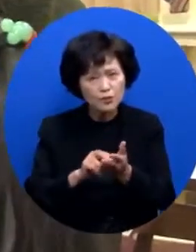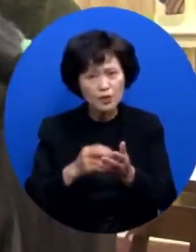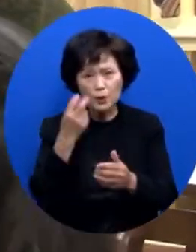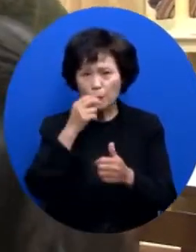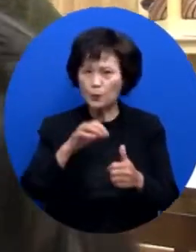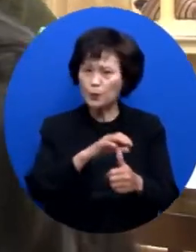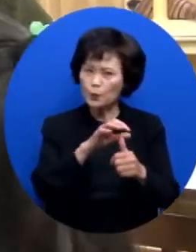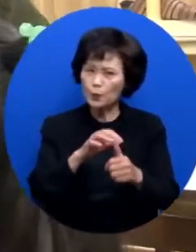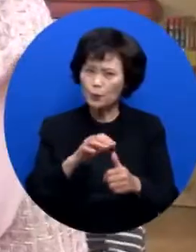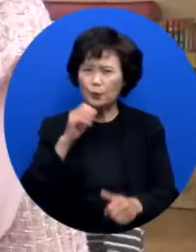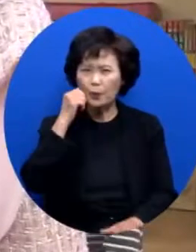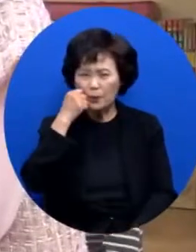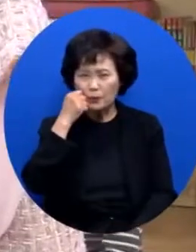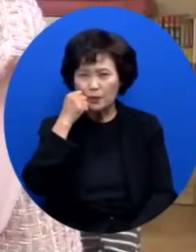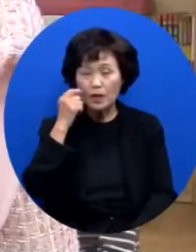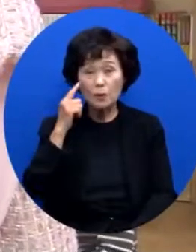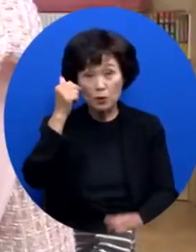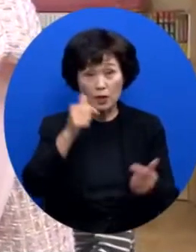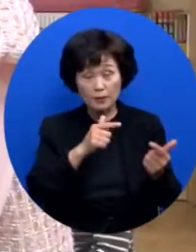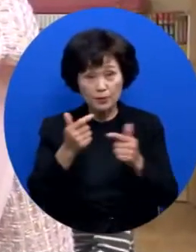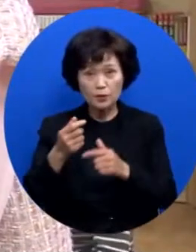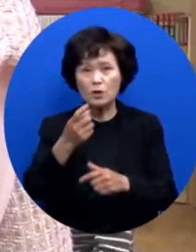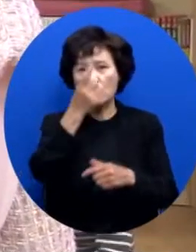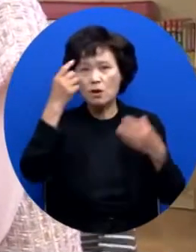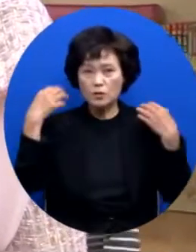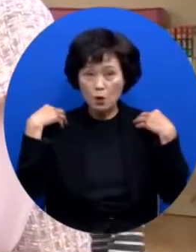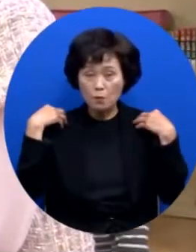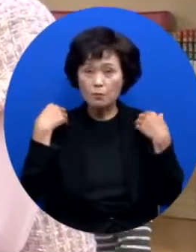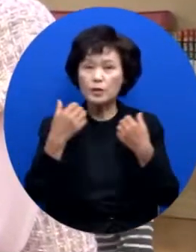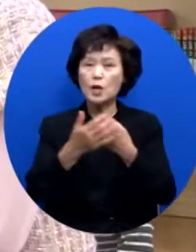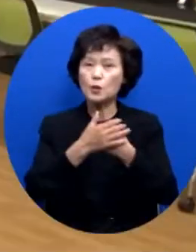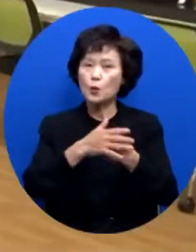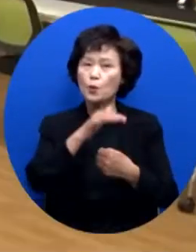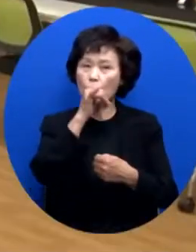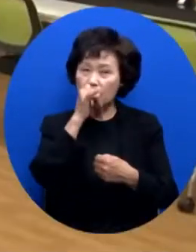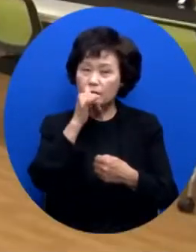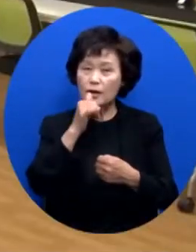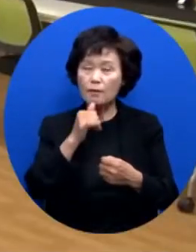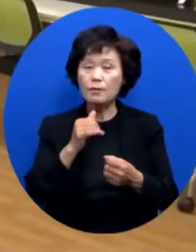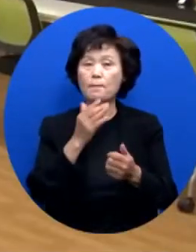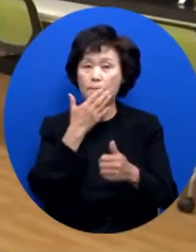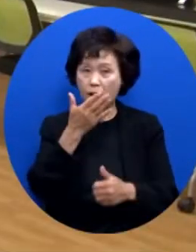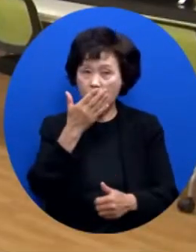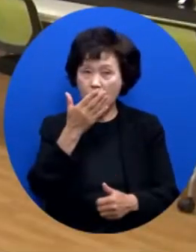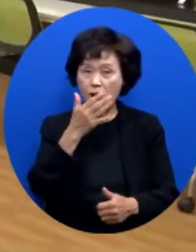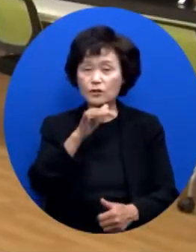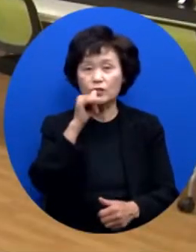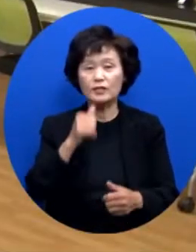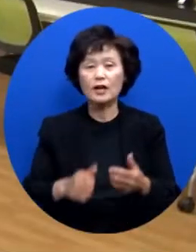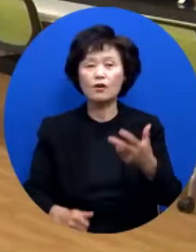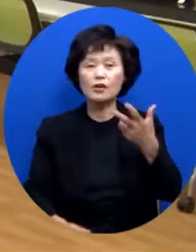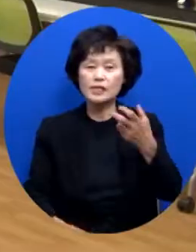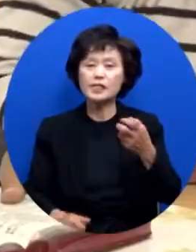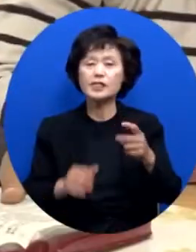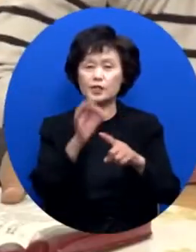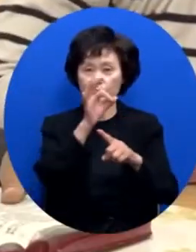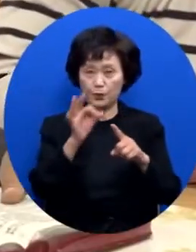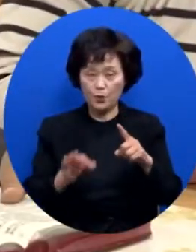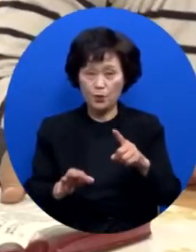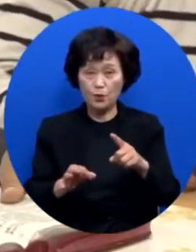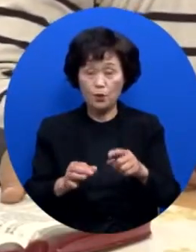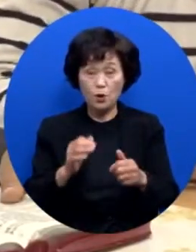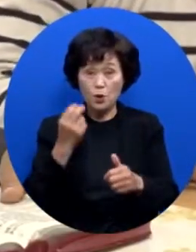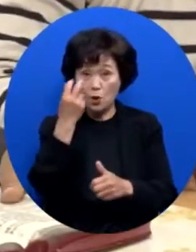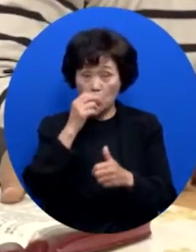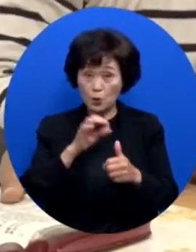없는 목회자들도 정부의 재정 지원이 있으면 할 수 있다는 응답도 70%에 달했습니다. 돌봄